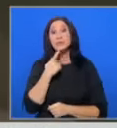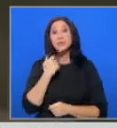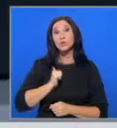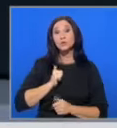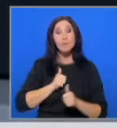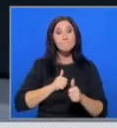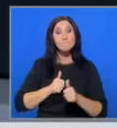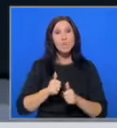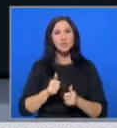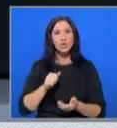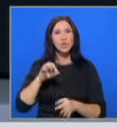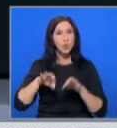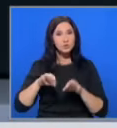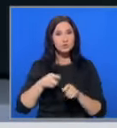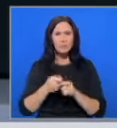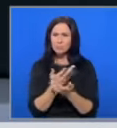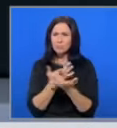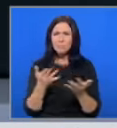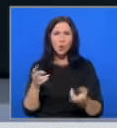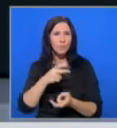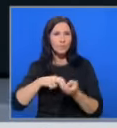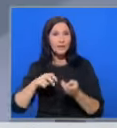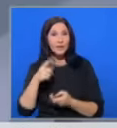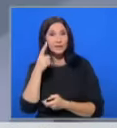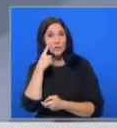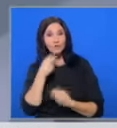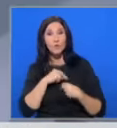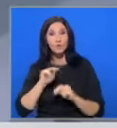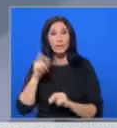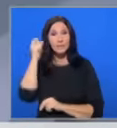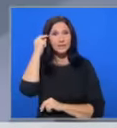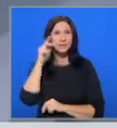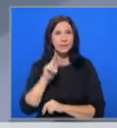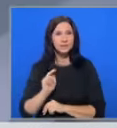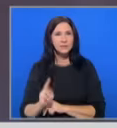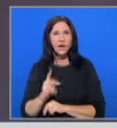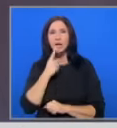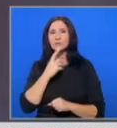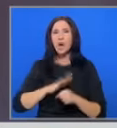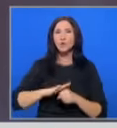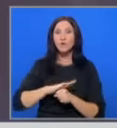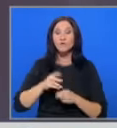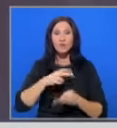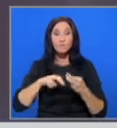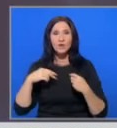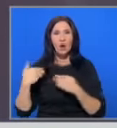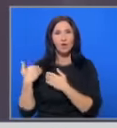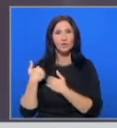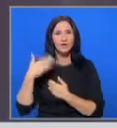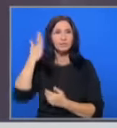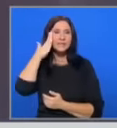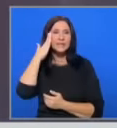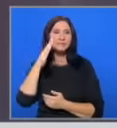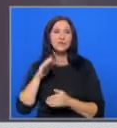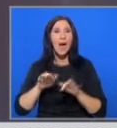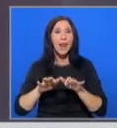на машинното гласуване се правят множество проверки и тестове, увери председателят на ЦИК. За основната проверка отговарят Министерството